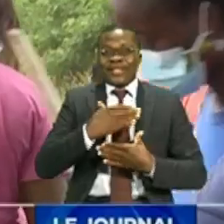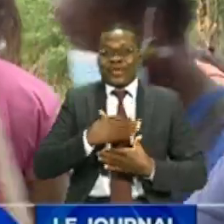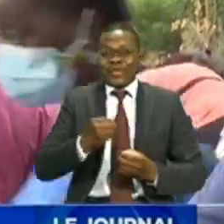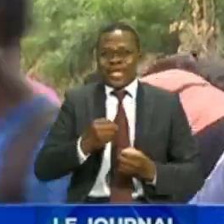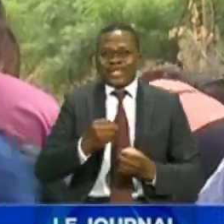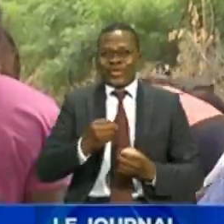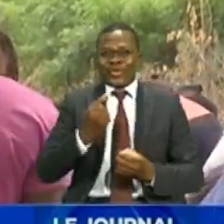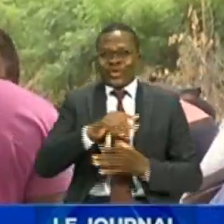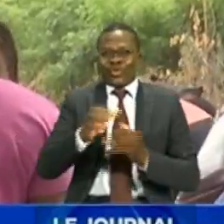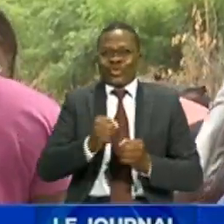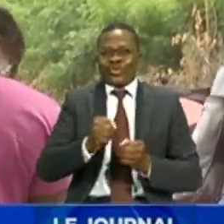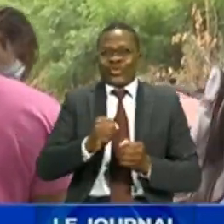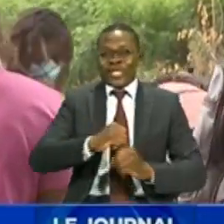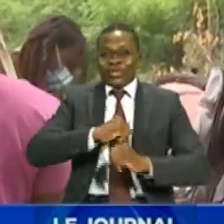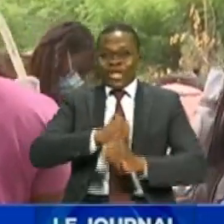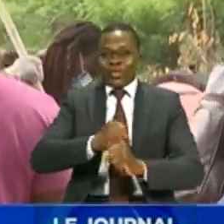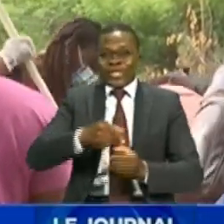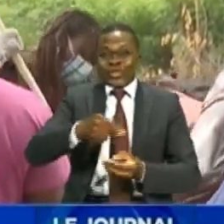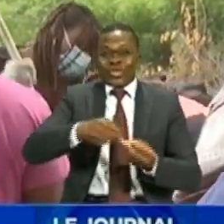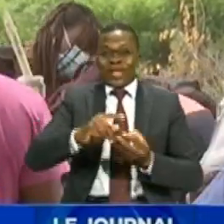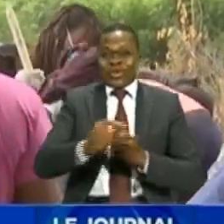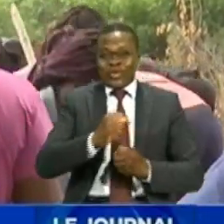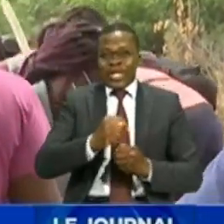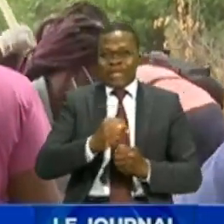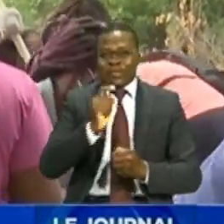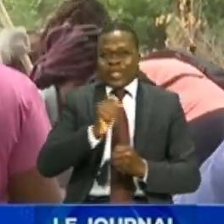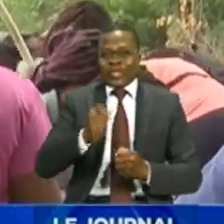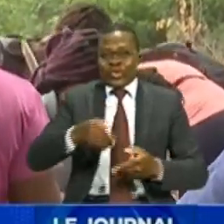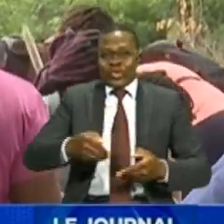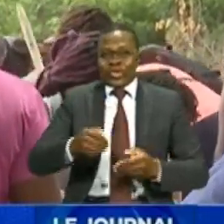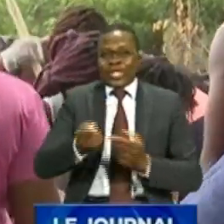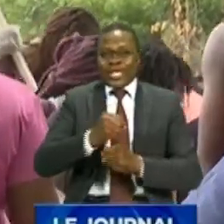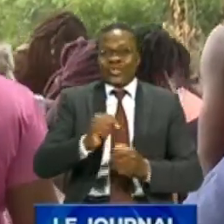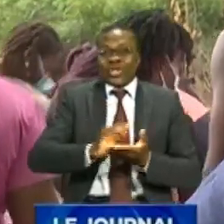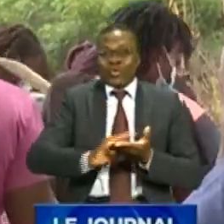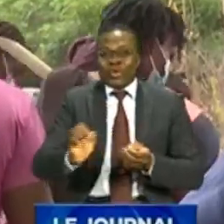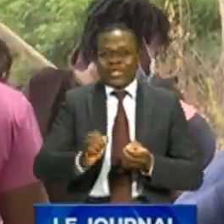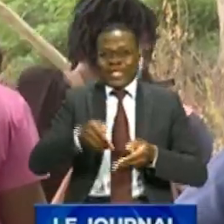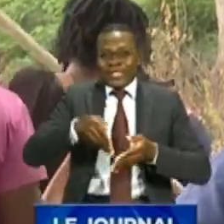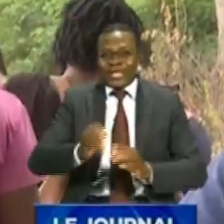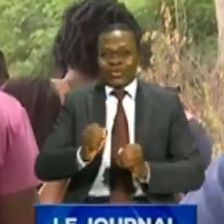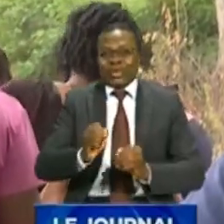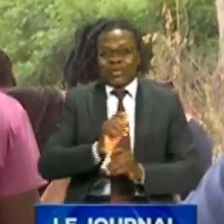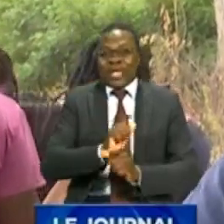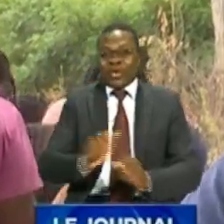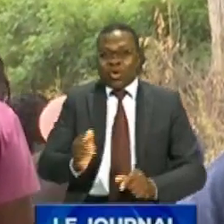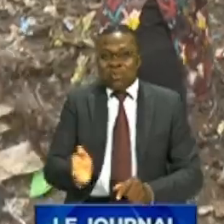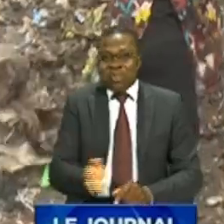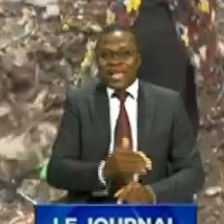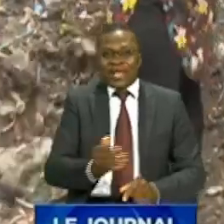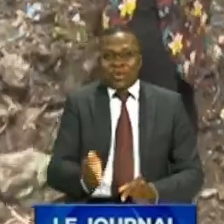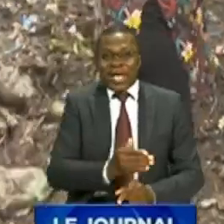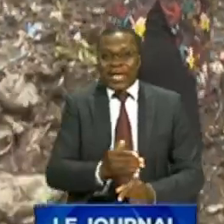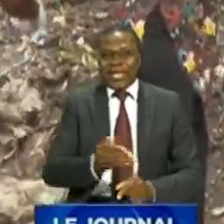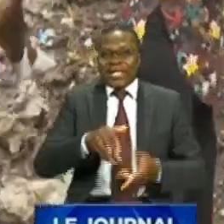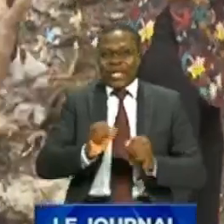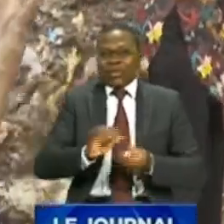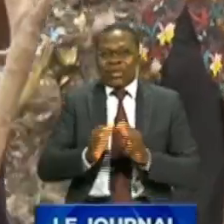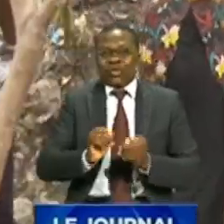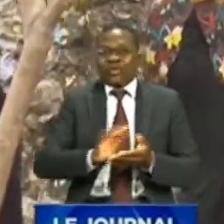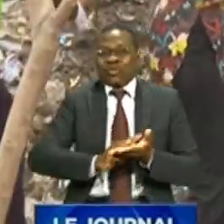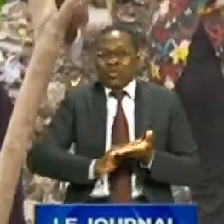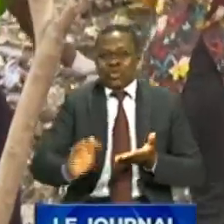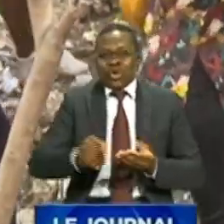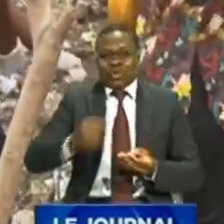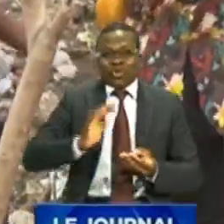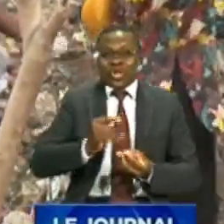pour tout ce qui est de la protection de l'environnement. Donc la journée de salubrité, ça nous permet, on libère les déchets, ça nous permet de rendre plus salubre